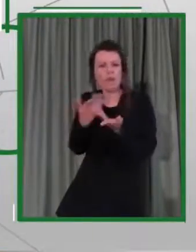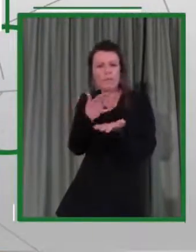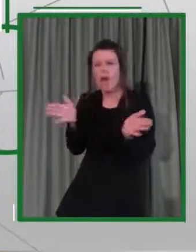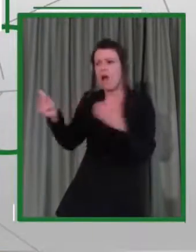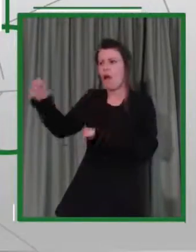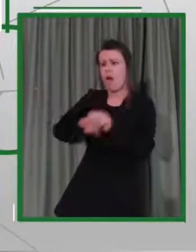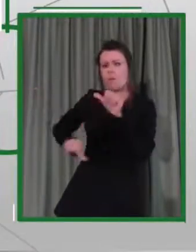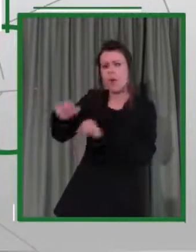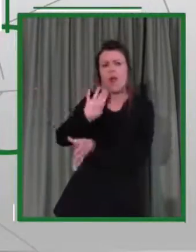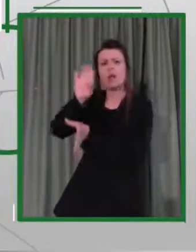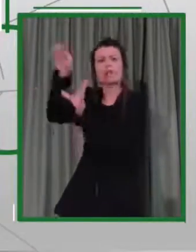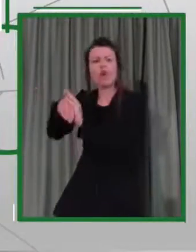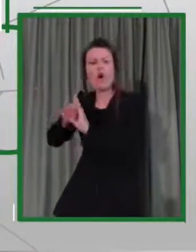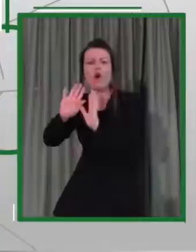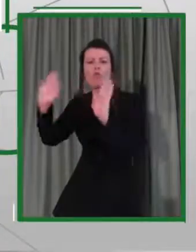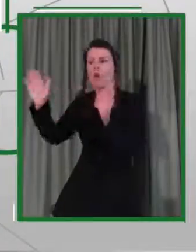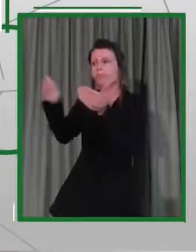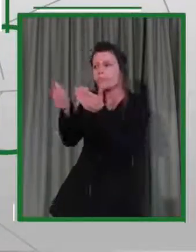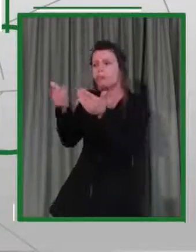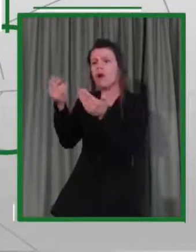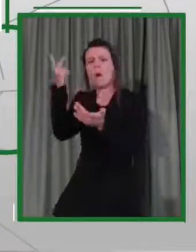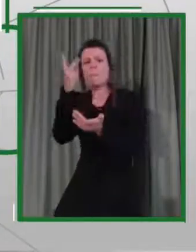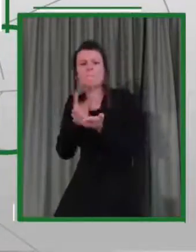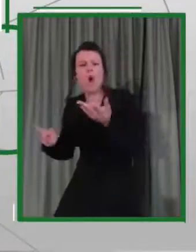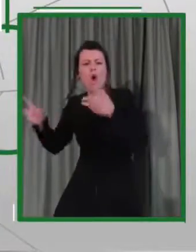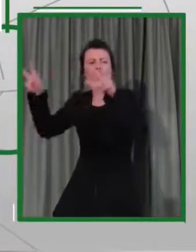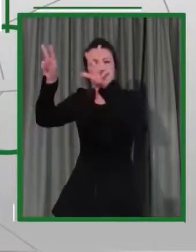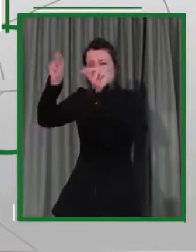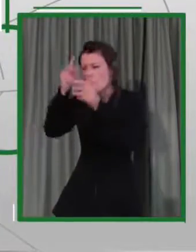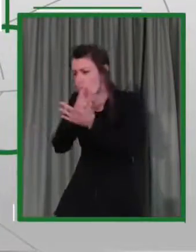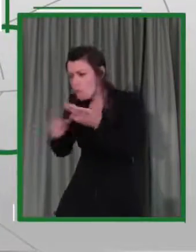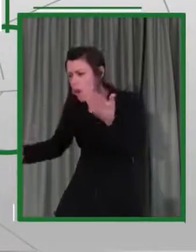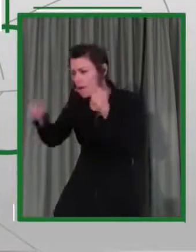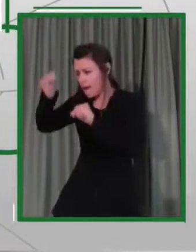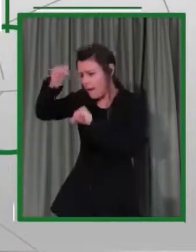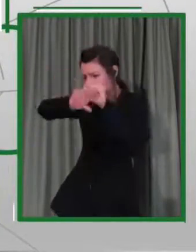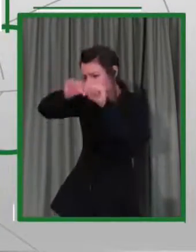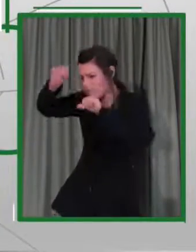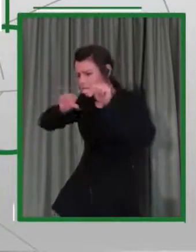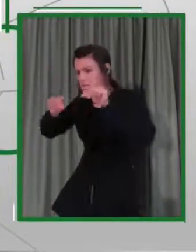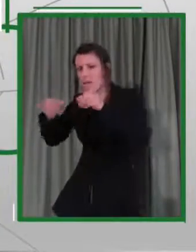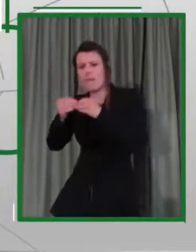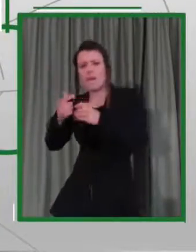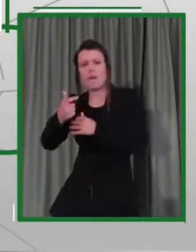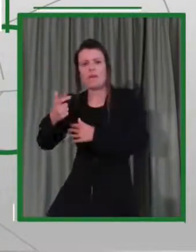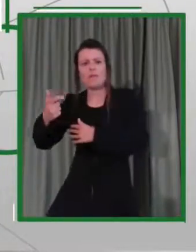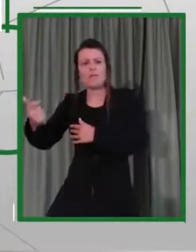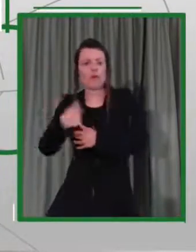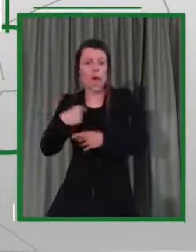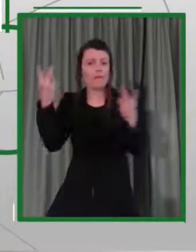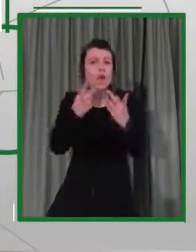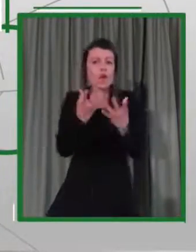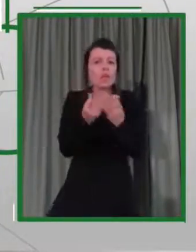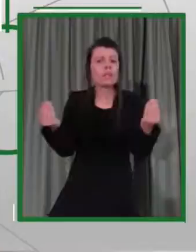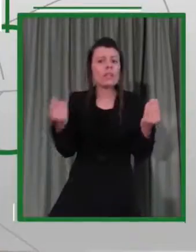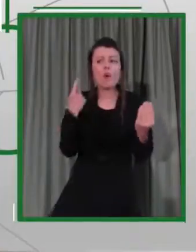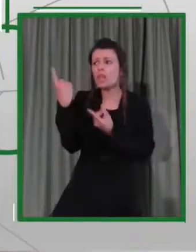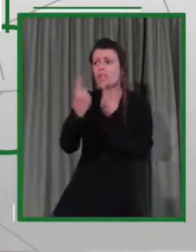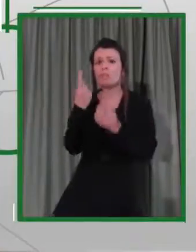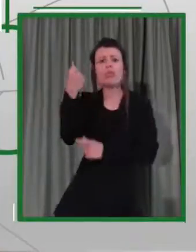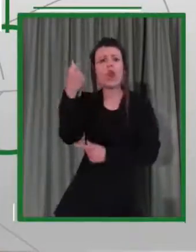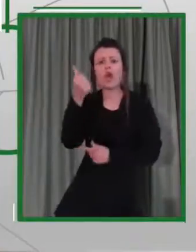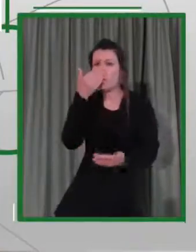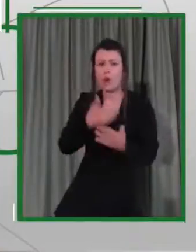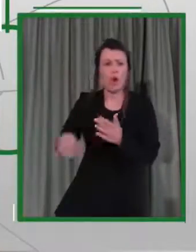ritestano, provano, riprovano, molte volte anche con condizioni economiche non adeguate nel